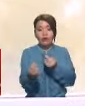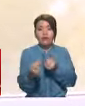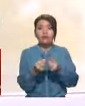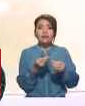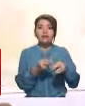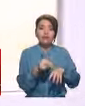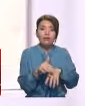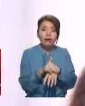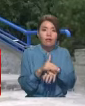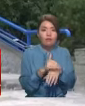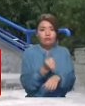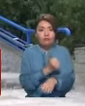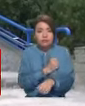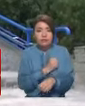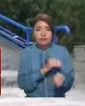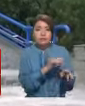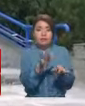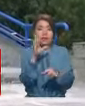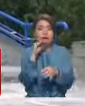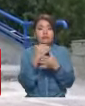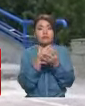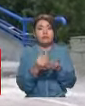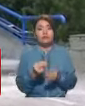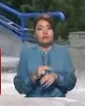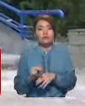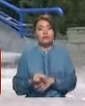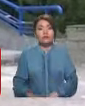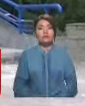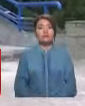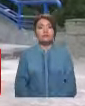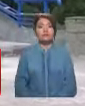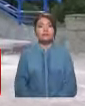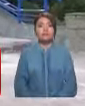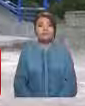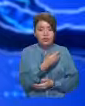добро и милосердие. Дана Ермак, Саматур Мбаев, Астана, Таймс.